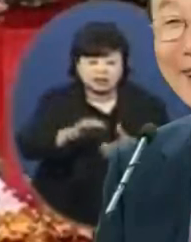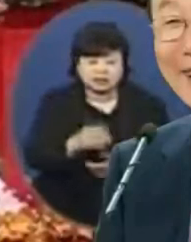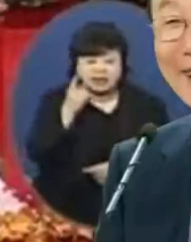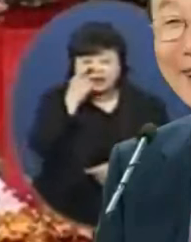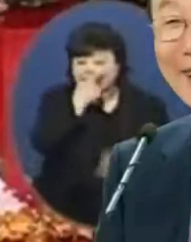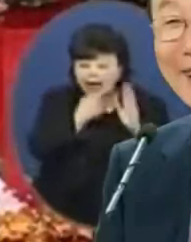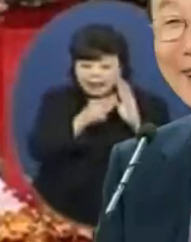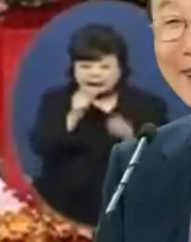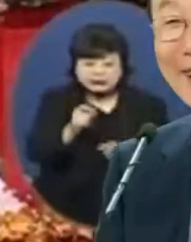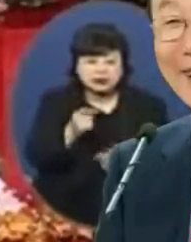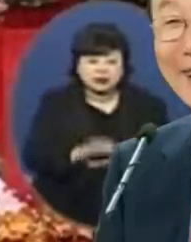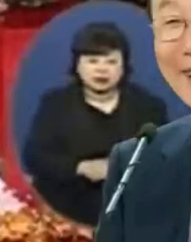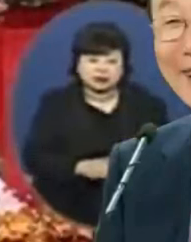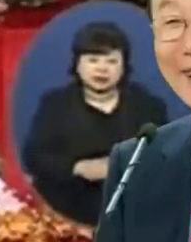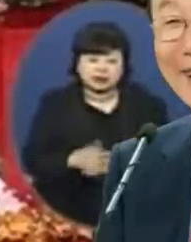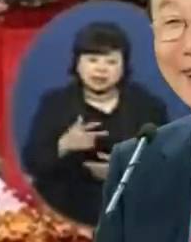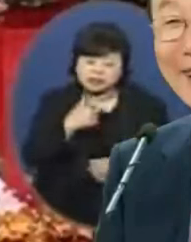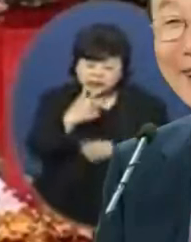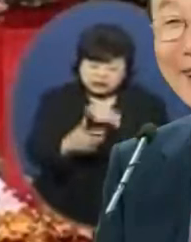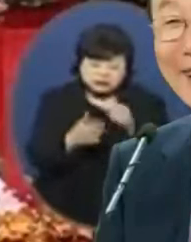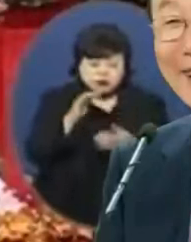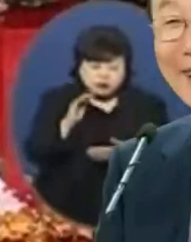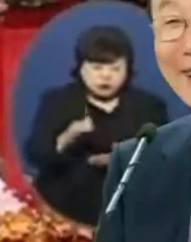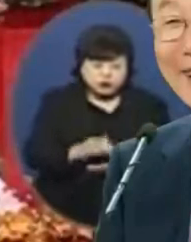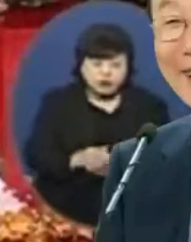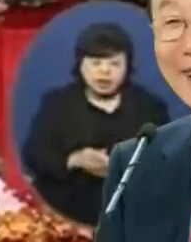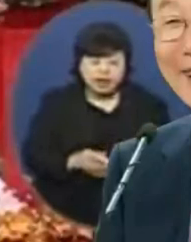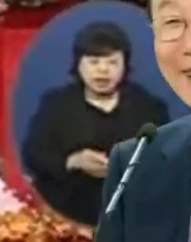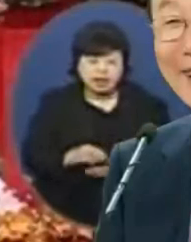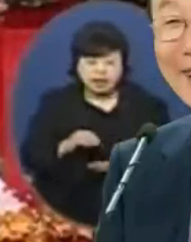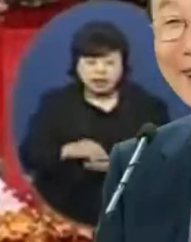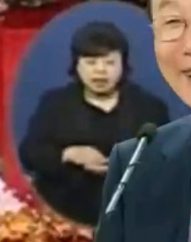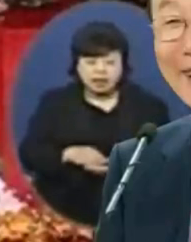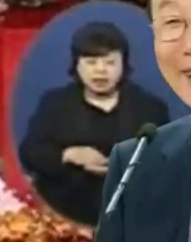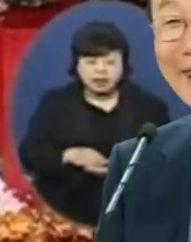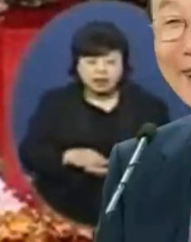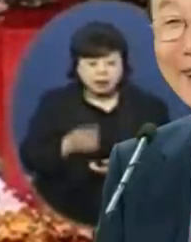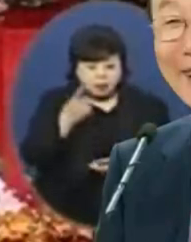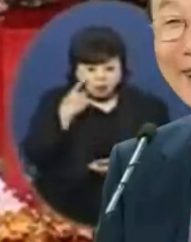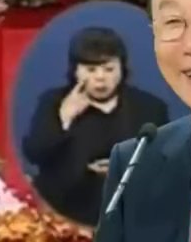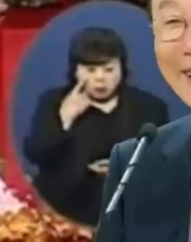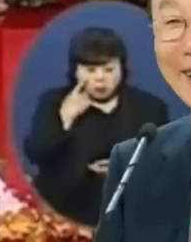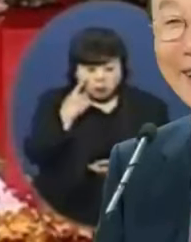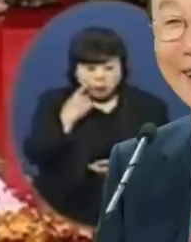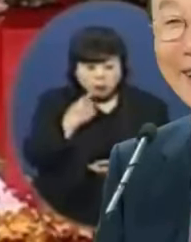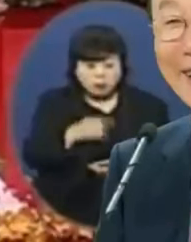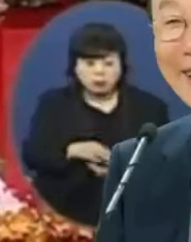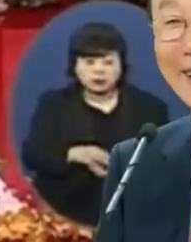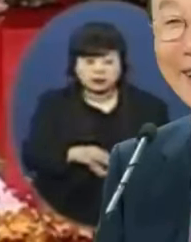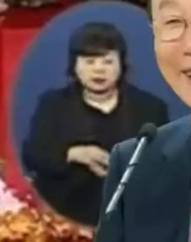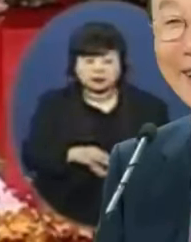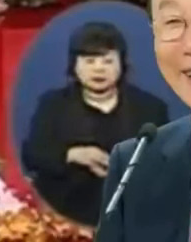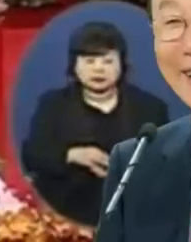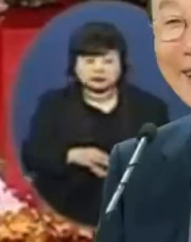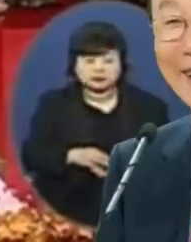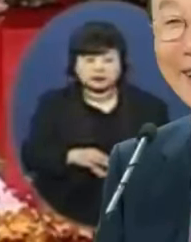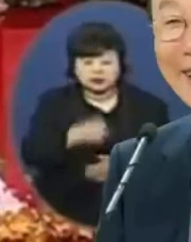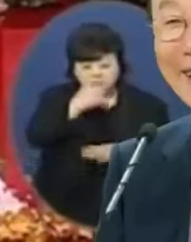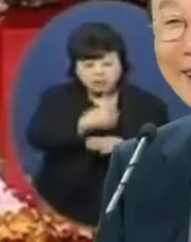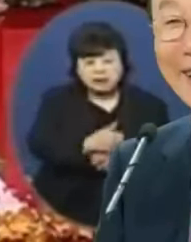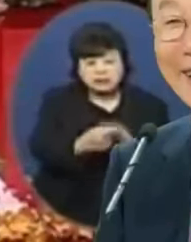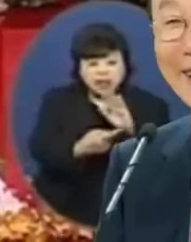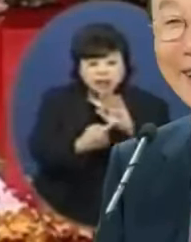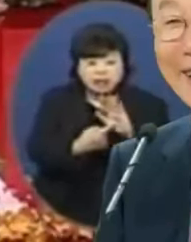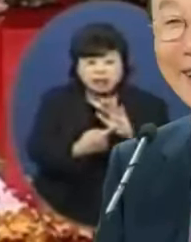간증문을 쓰도록 했습니다. 70년이 지난 후 심리학자들이 그 간증문의 긍정적인 말이 얼마나 나온지 분석하자 흥미로운 결과가